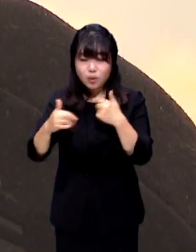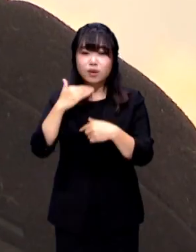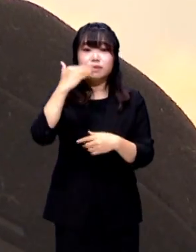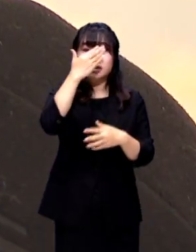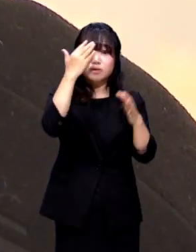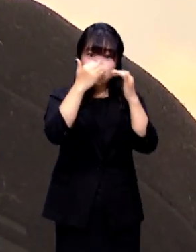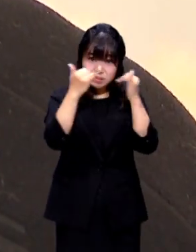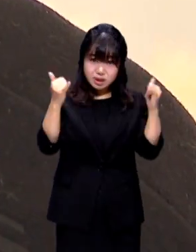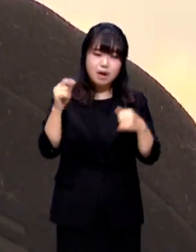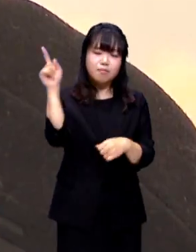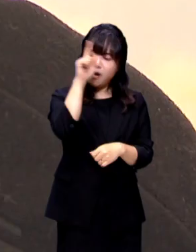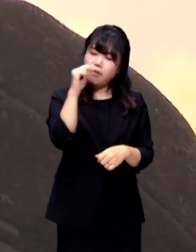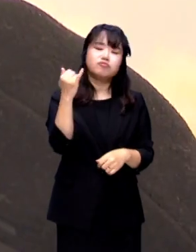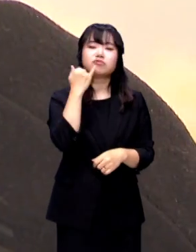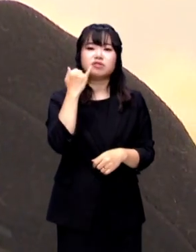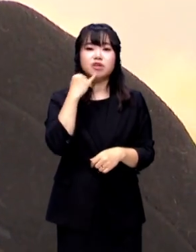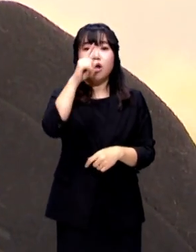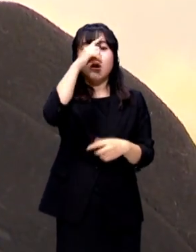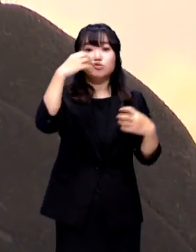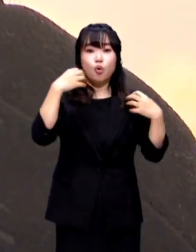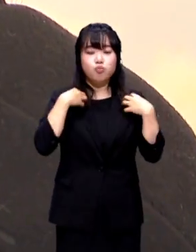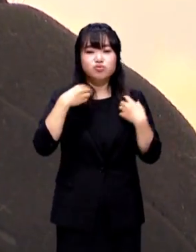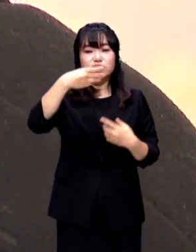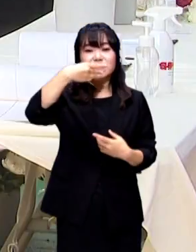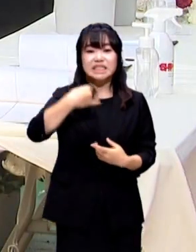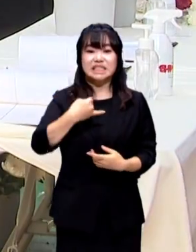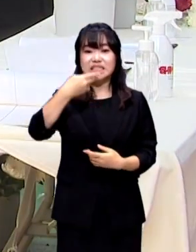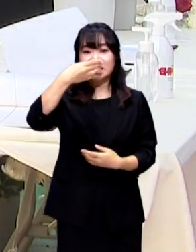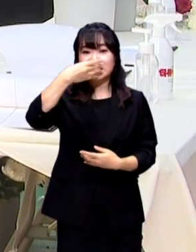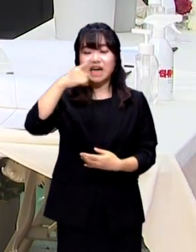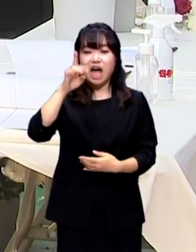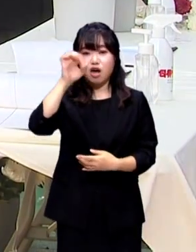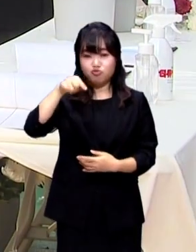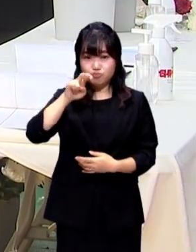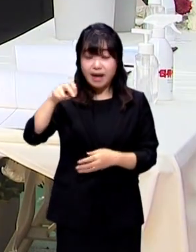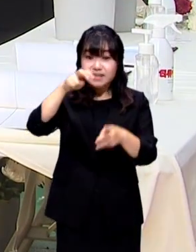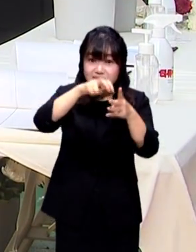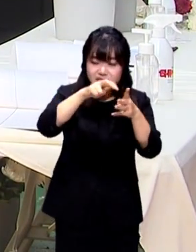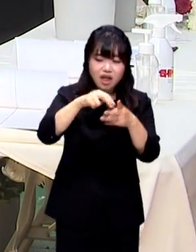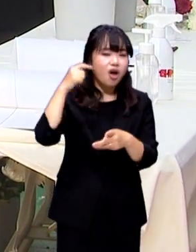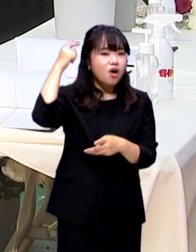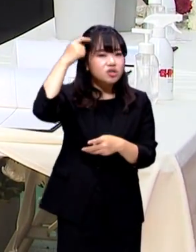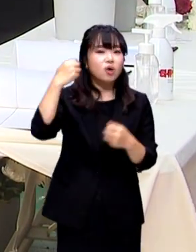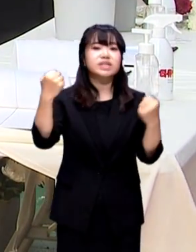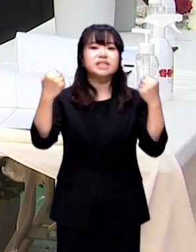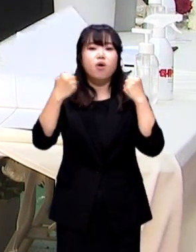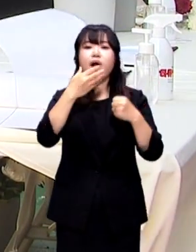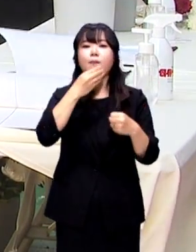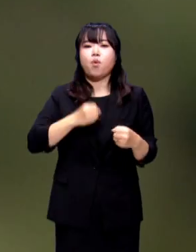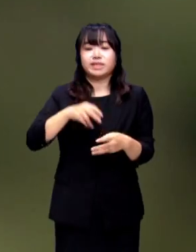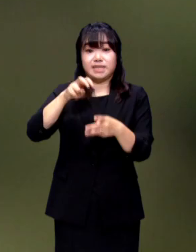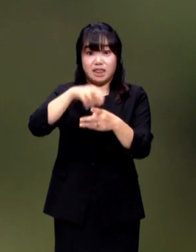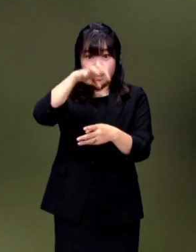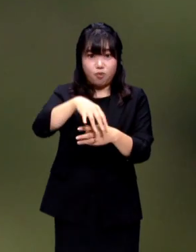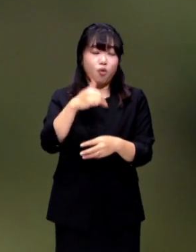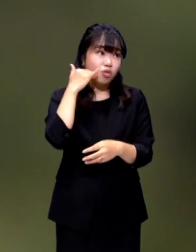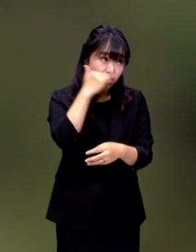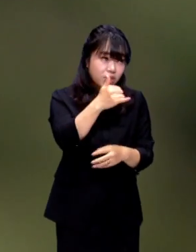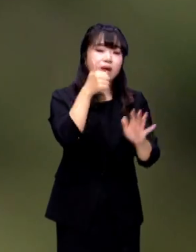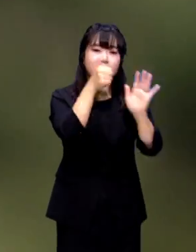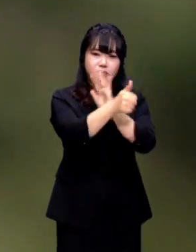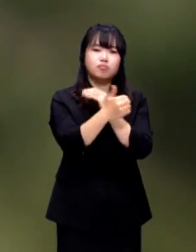물론 국민 누구나 국가 트라우마 센터 혹은 서울시 정신건강복지센터 등에서 도움을 받을 수